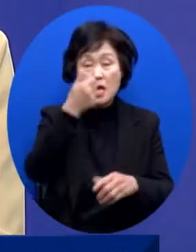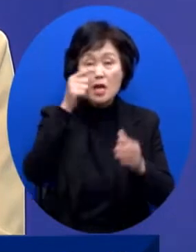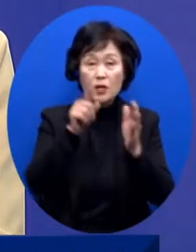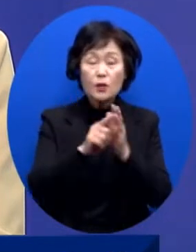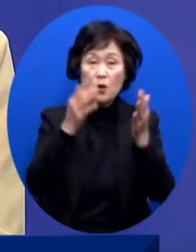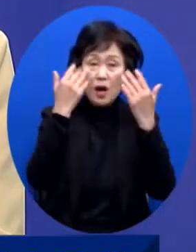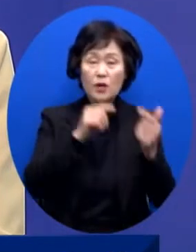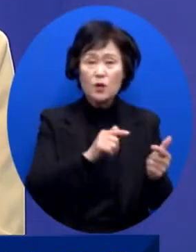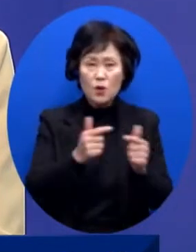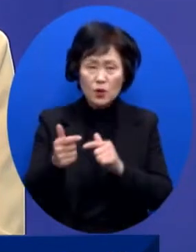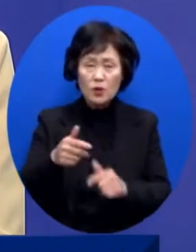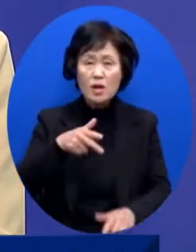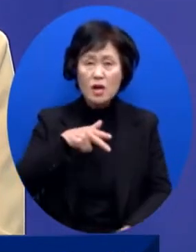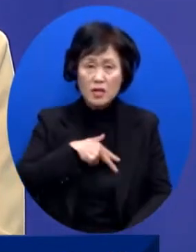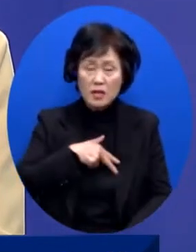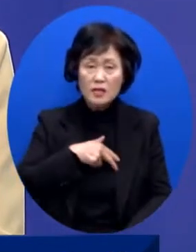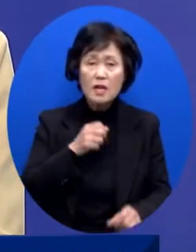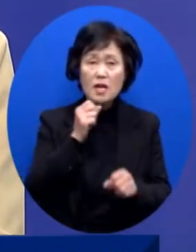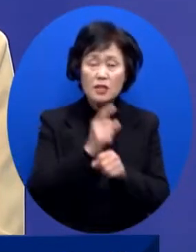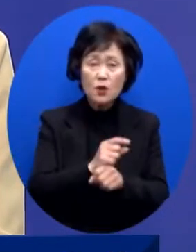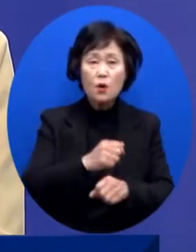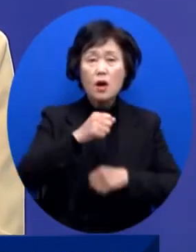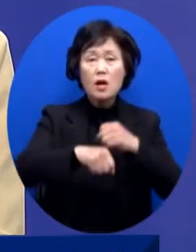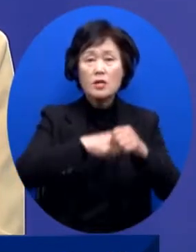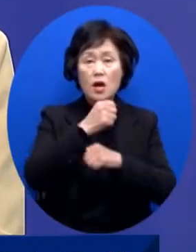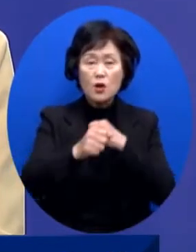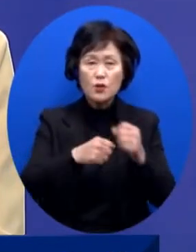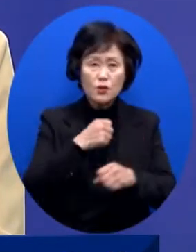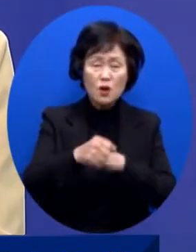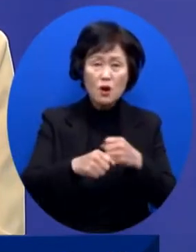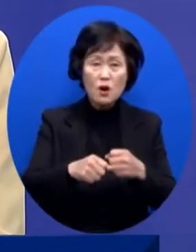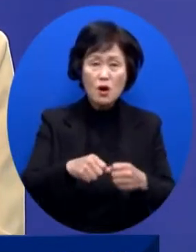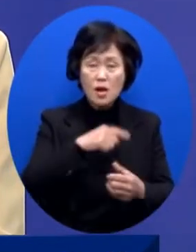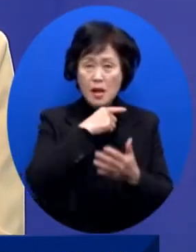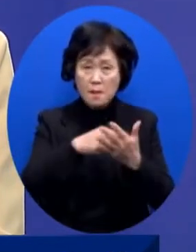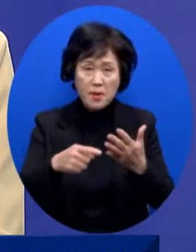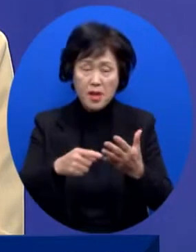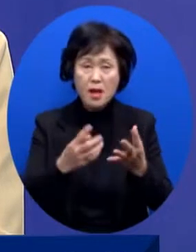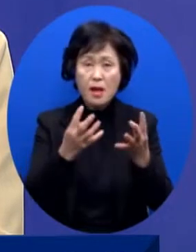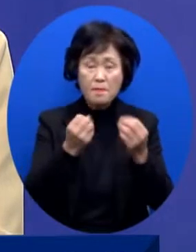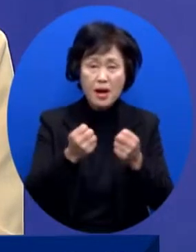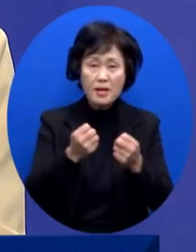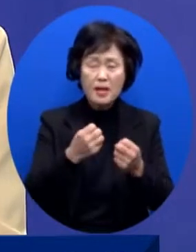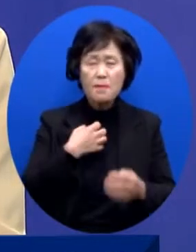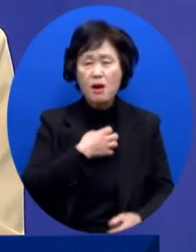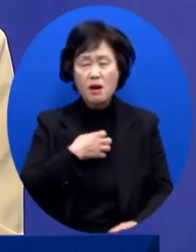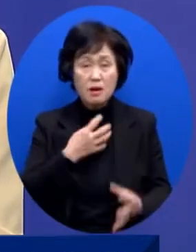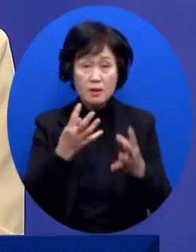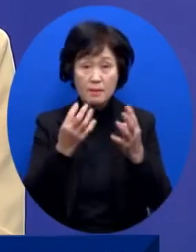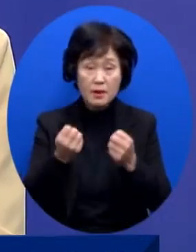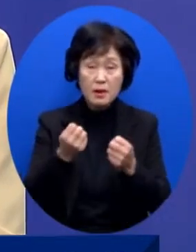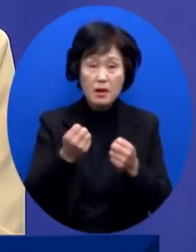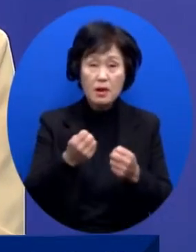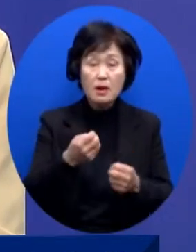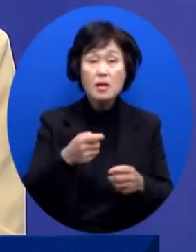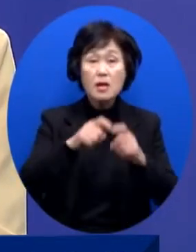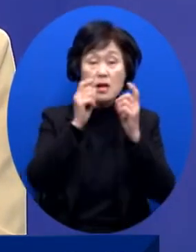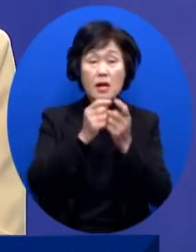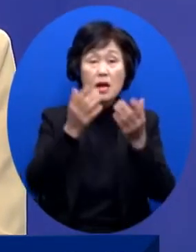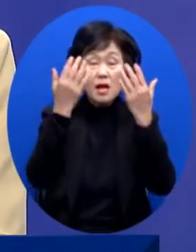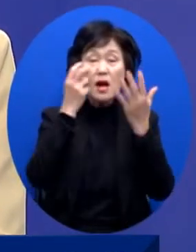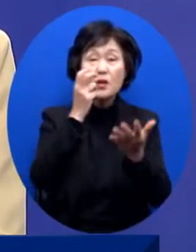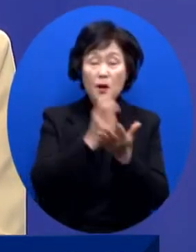정체성과 자율성이 훼손된 다며 연합체를 구성하는 등 우려의 목소리를 내고 있는데요 사립학교 법 개정안에